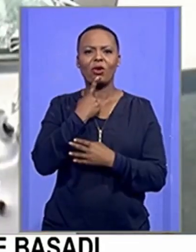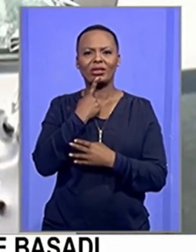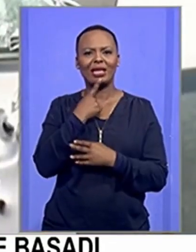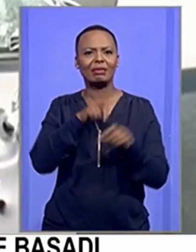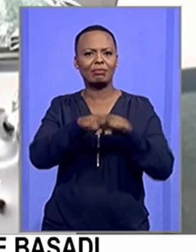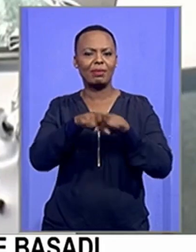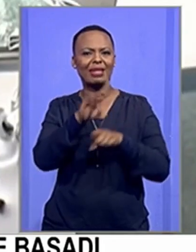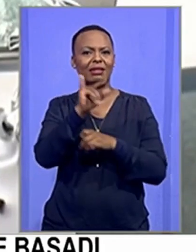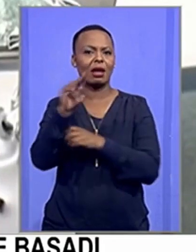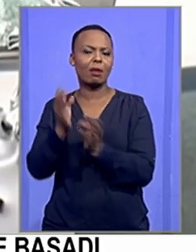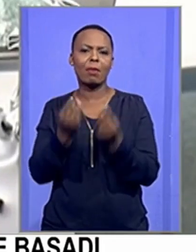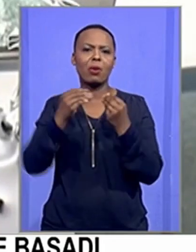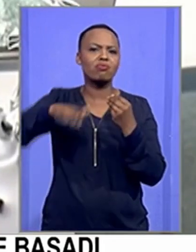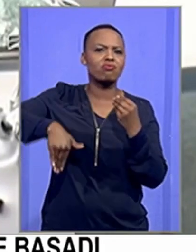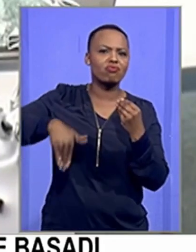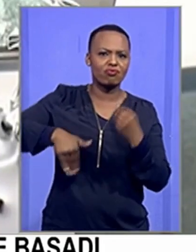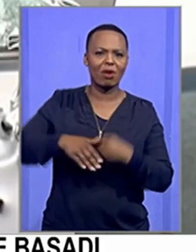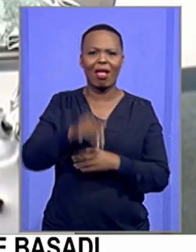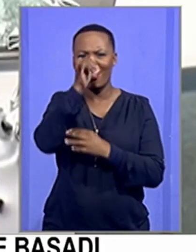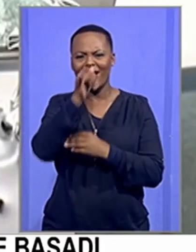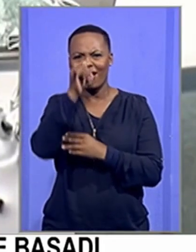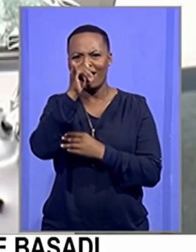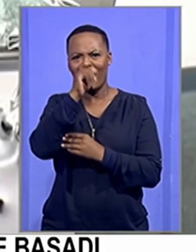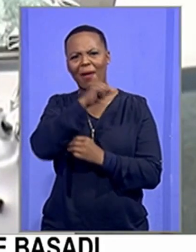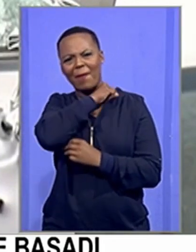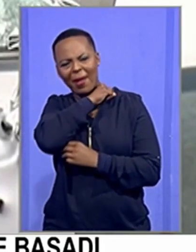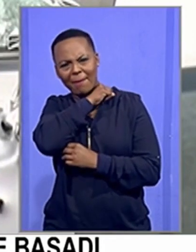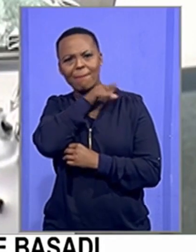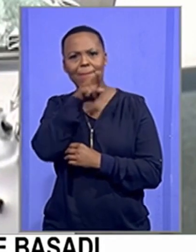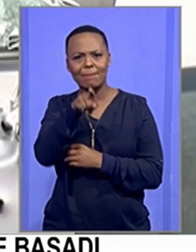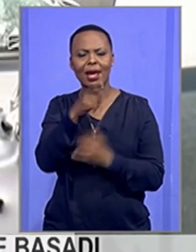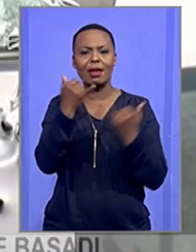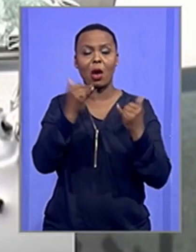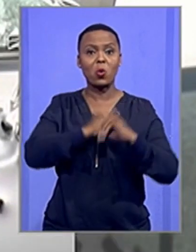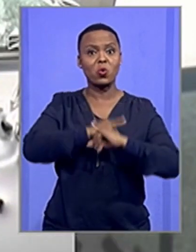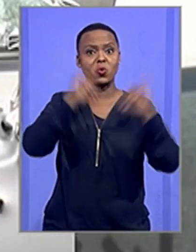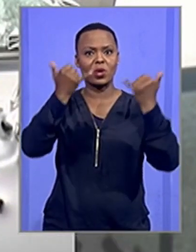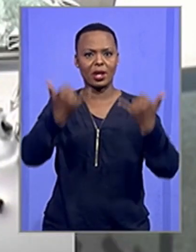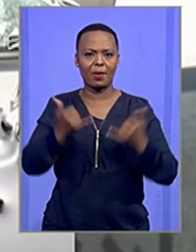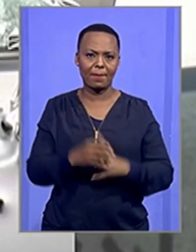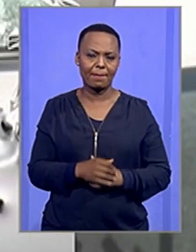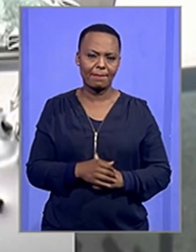Bosenyi jo bo sepedišanago le dikgaruru le go tšeela batho dikoloi ka kgang bo oketšegile.